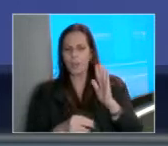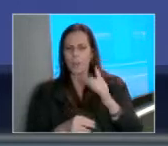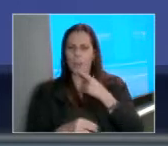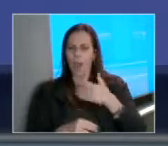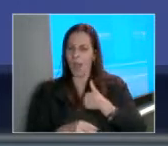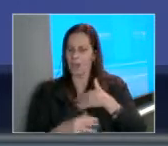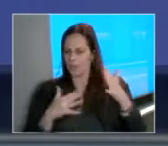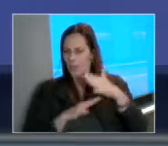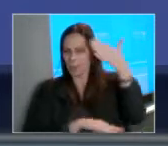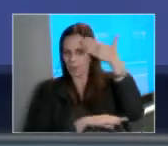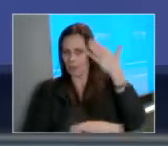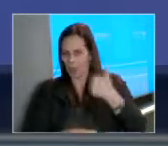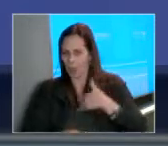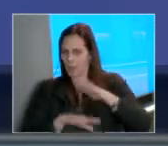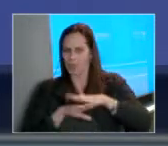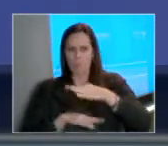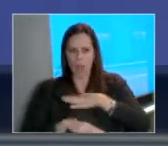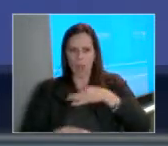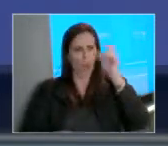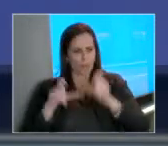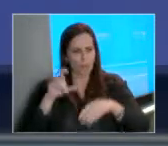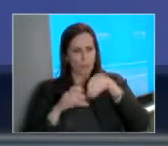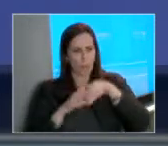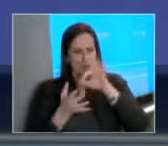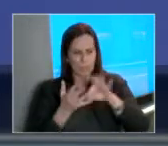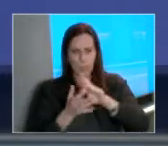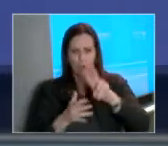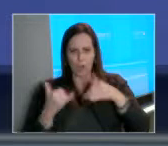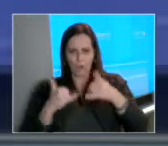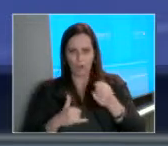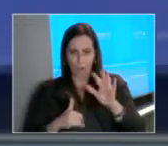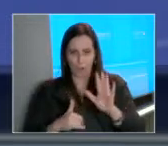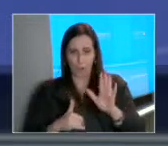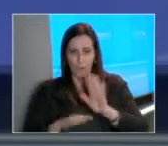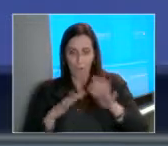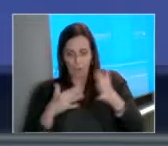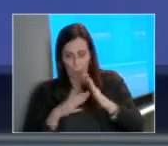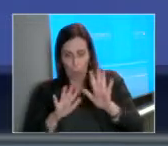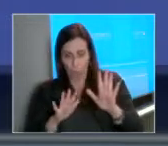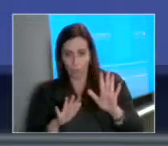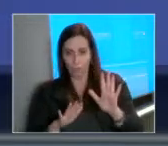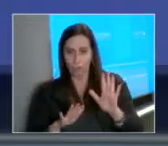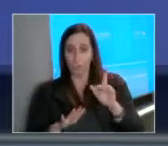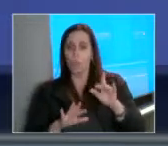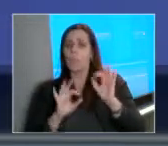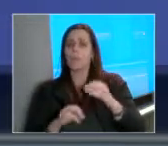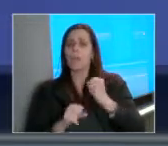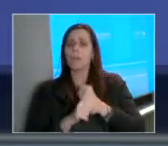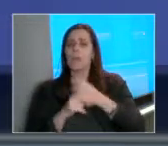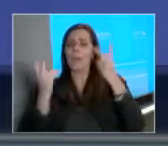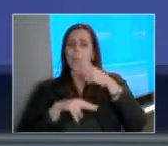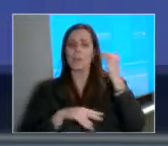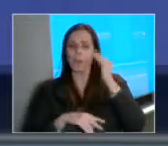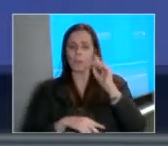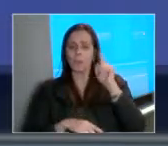אמר, אני בתור מבקר מדינה, כאילו התפקיד שלי, אנשים בתוך המשרד, יש עכשיו קצת שלא יבואו אליי בביקורת כמינות. הוא בעצם עשה הסכם עם